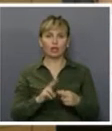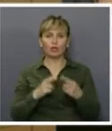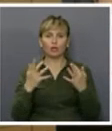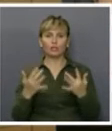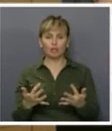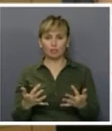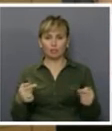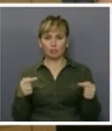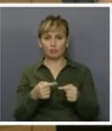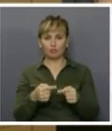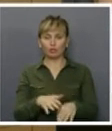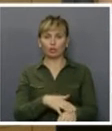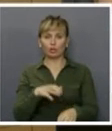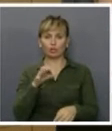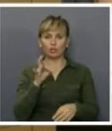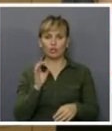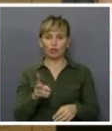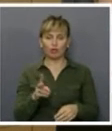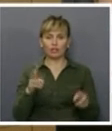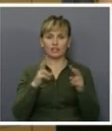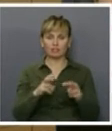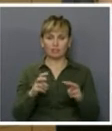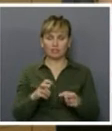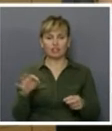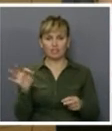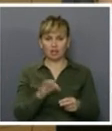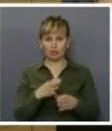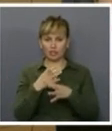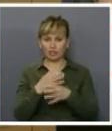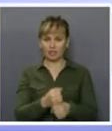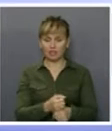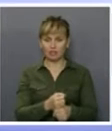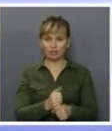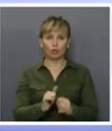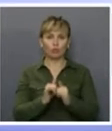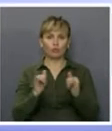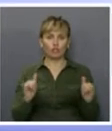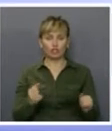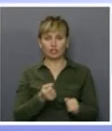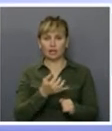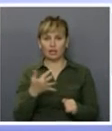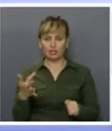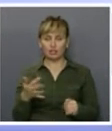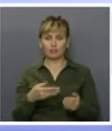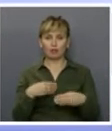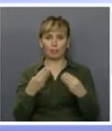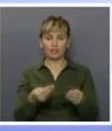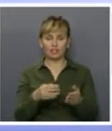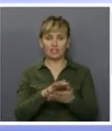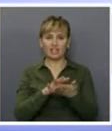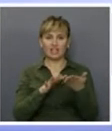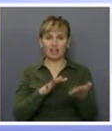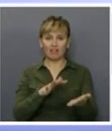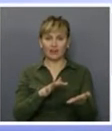там определенного долгого срока экспертизы, они сразу же сократились. Увеличилось количество подач заявок